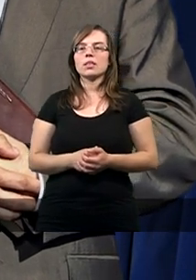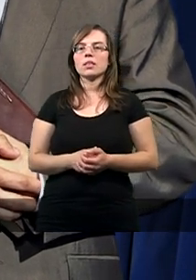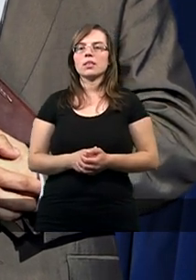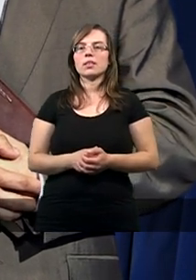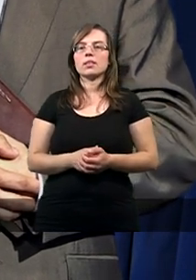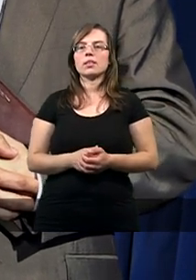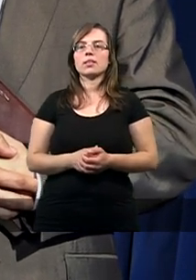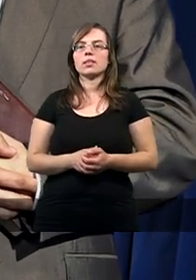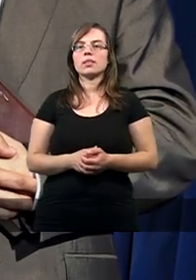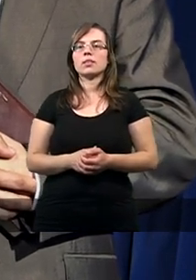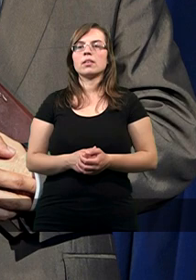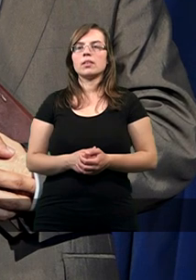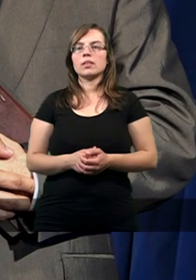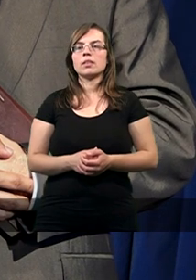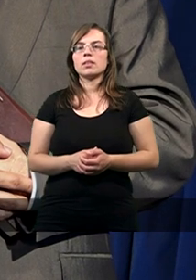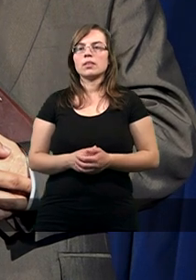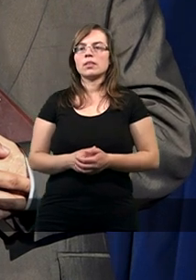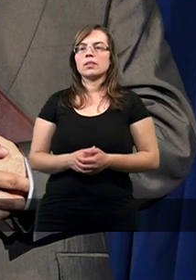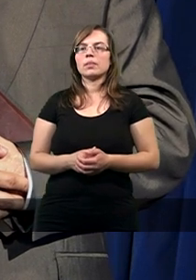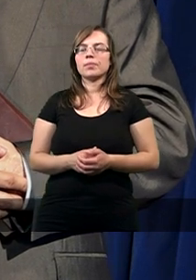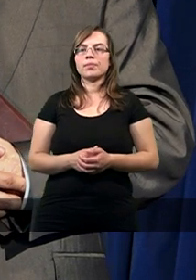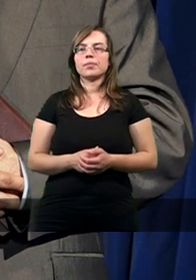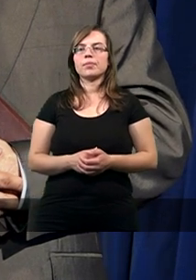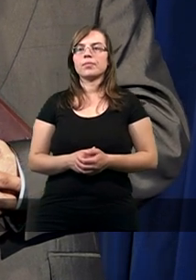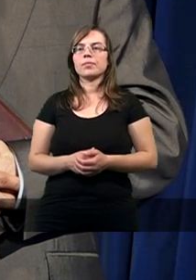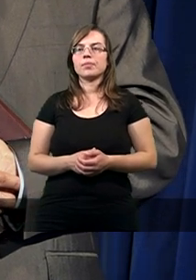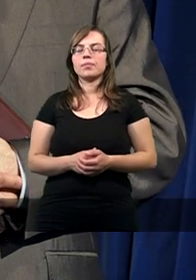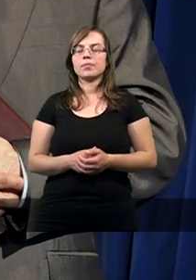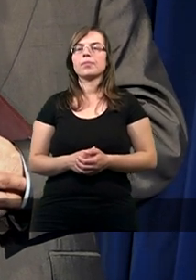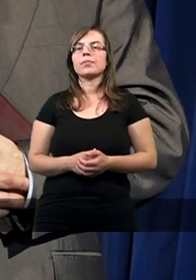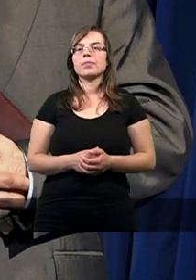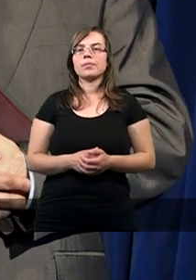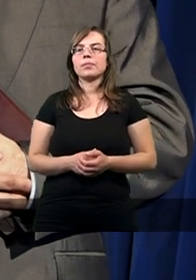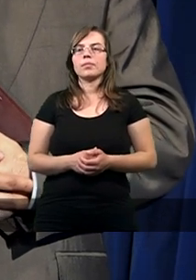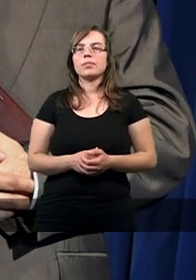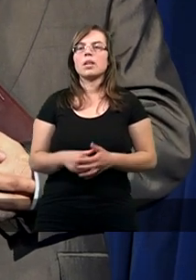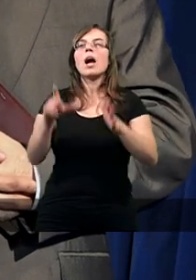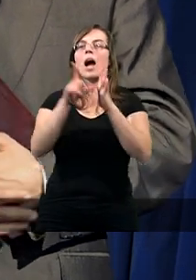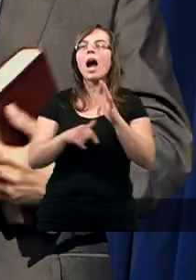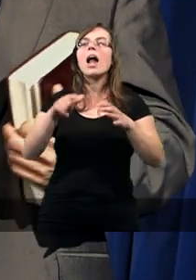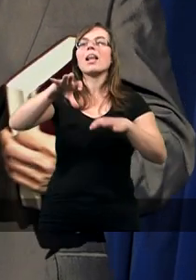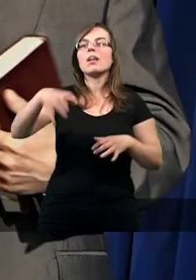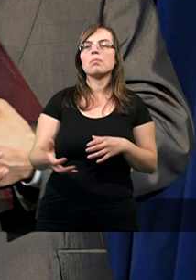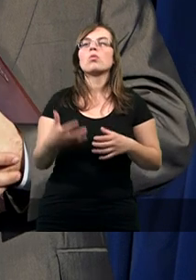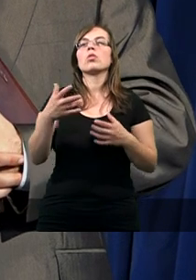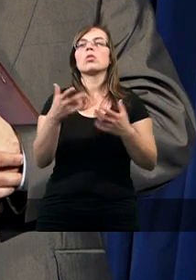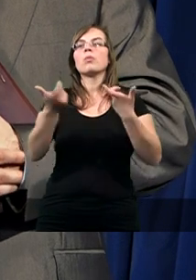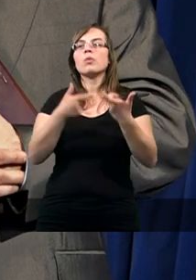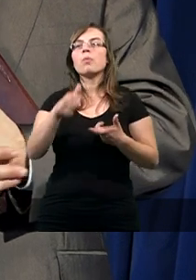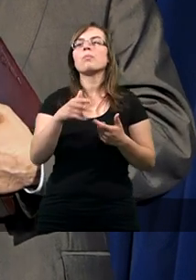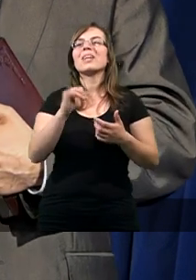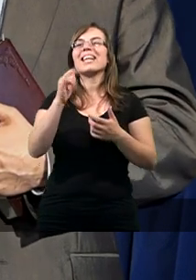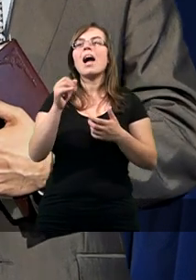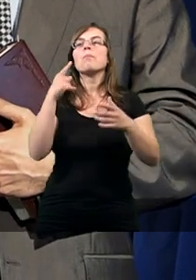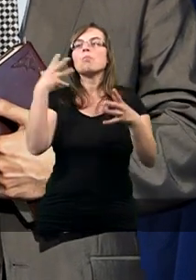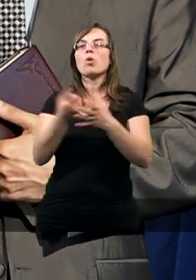send a delegation to the church board for their denomination to ask for another pastor. Ale zbór zebrał